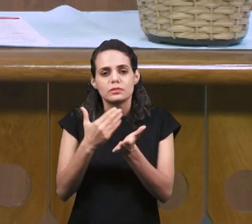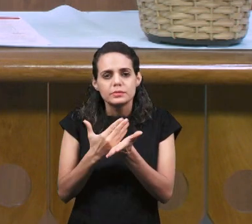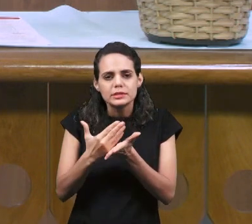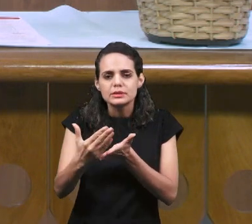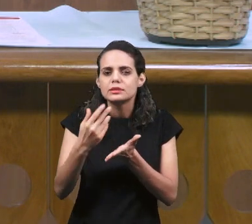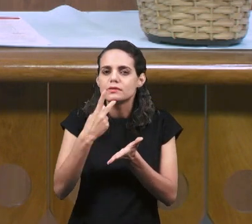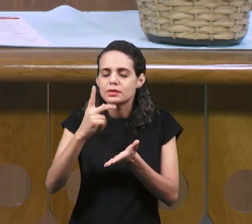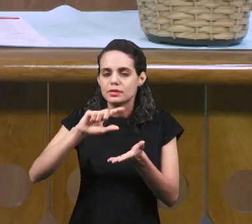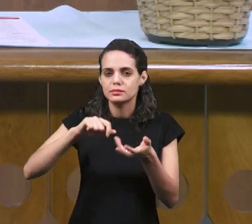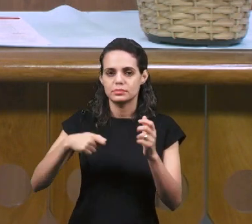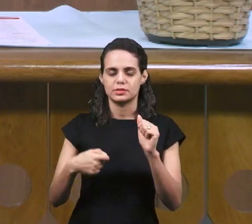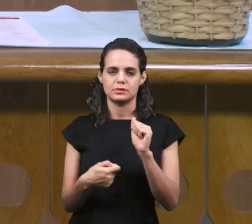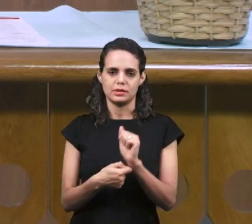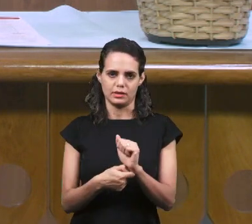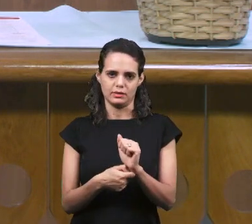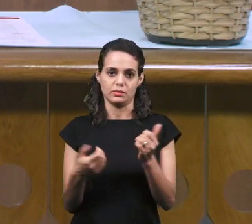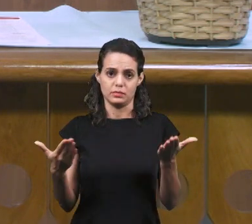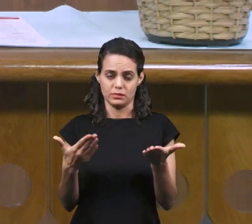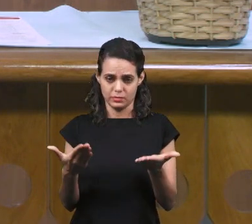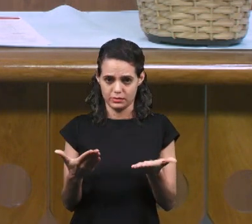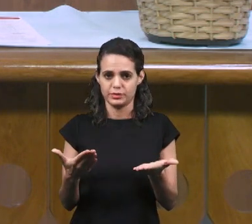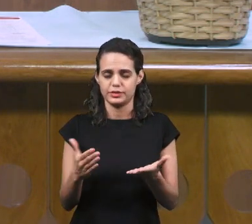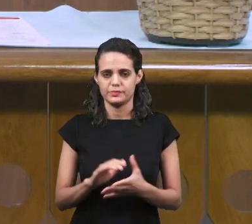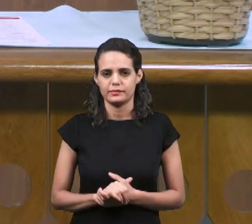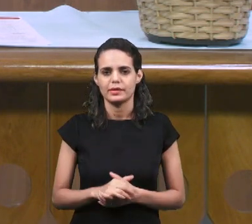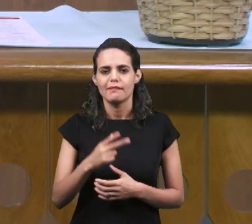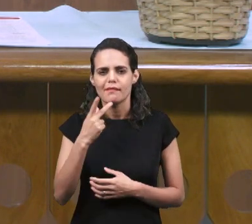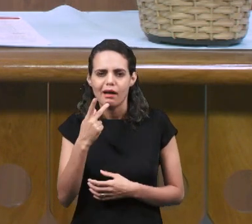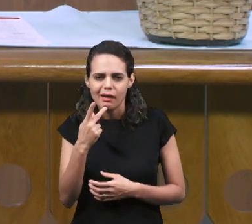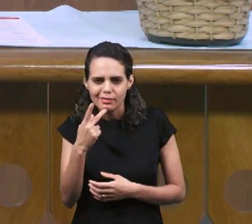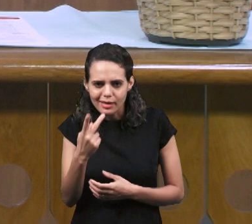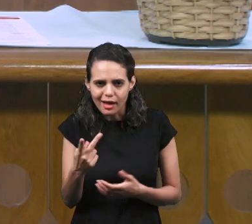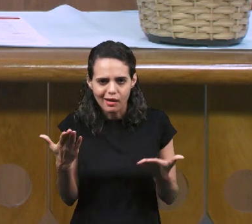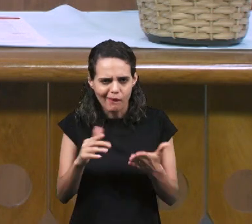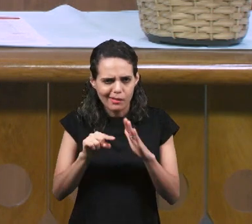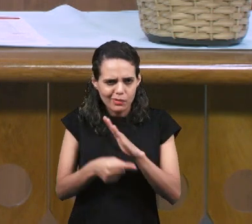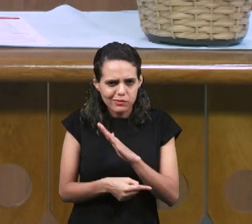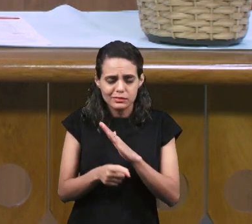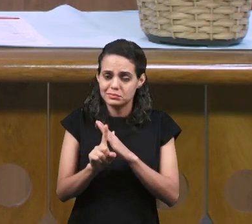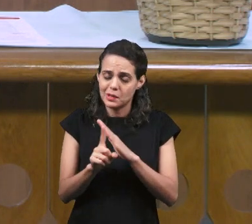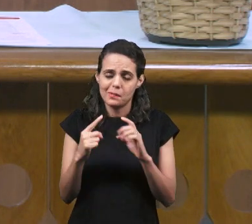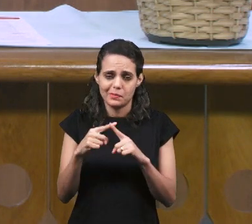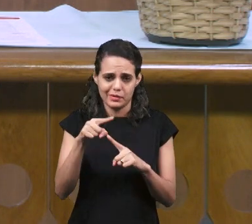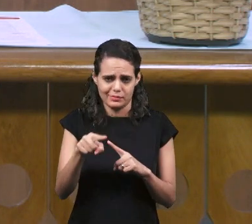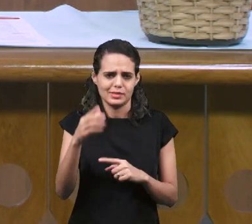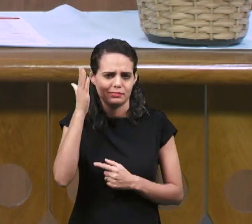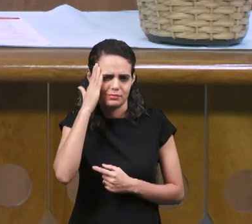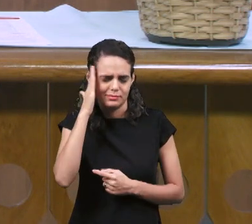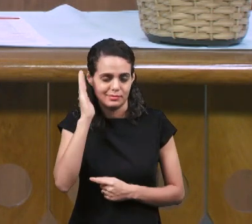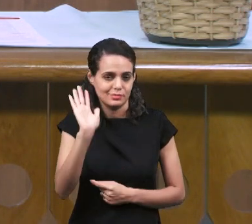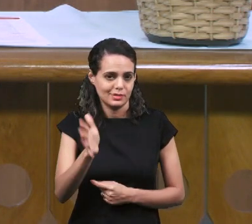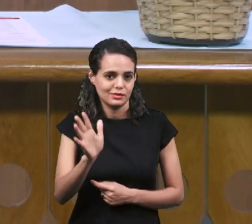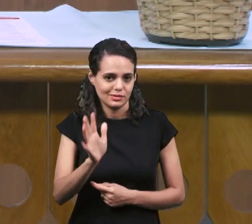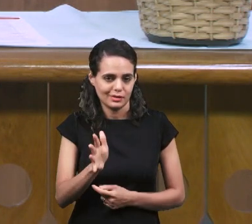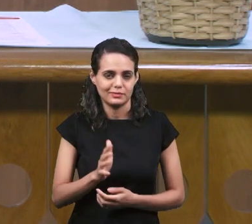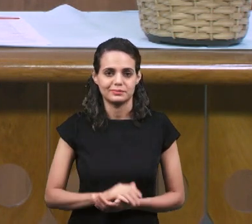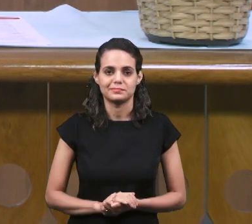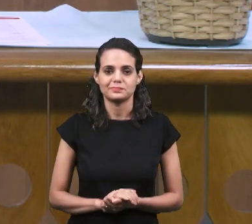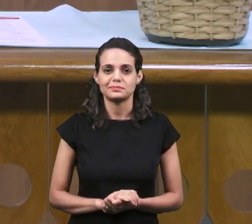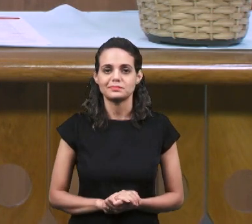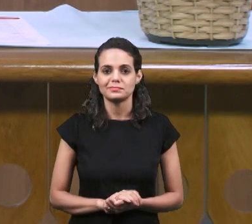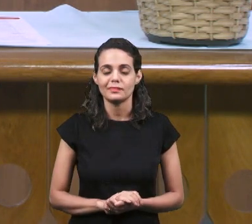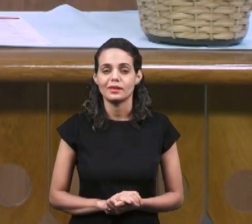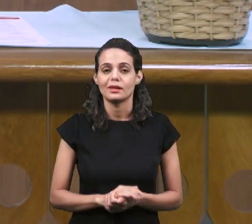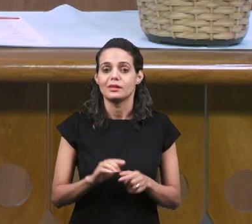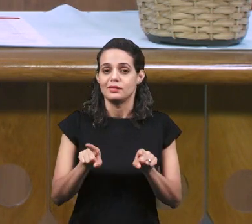que vous êtes déjà très informés, mais je veux dire une chose. Nous sommes en train d'entrer dans